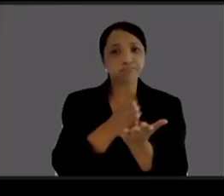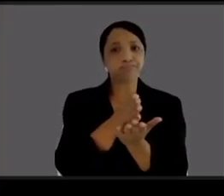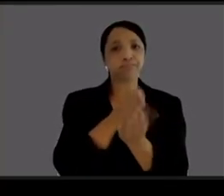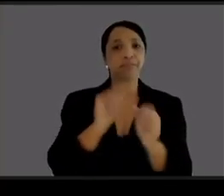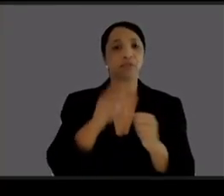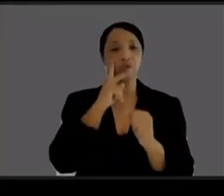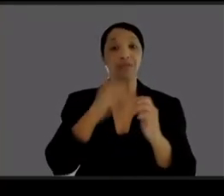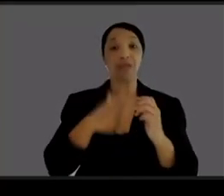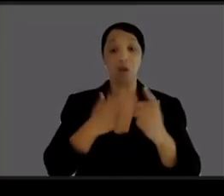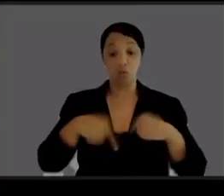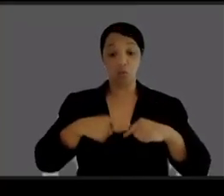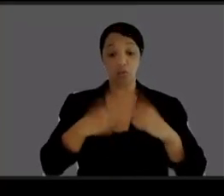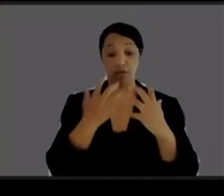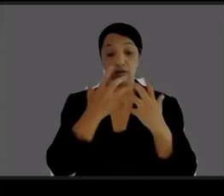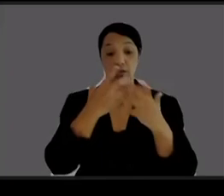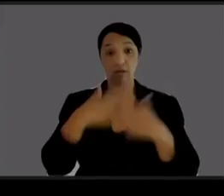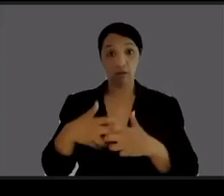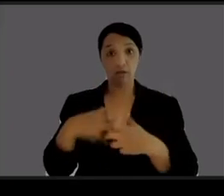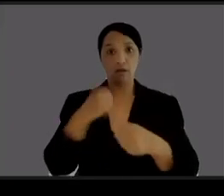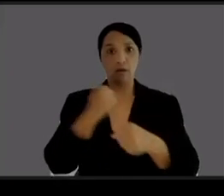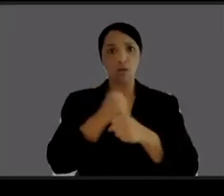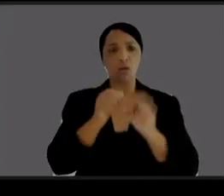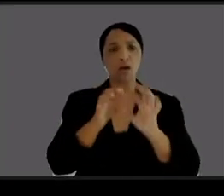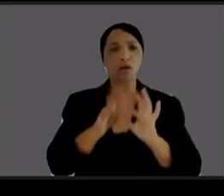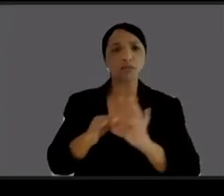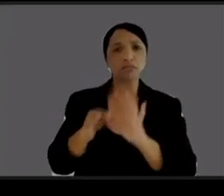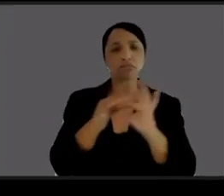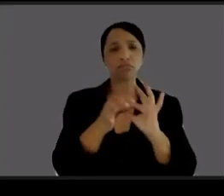الانترنت وايجاد اوجه التقارب